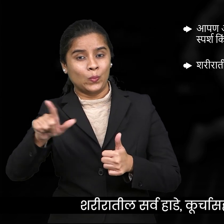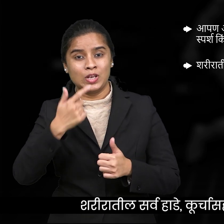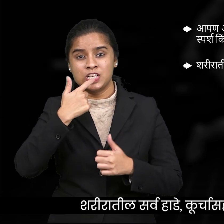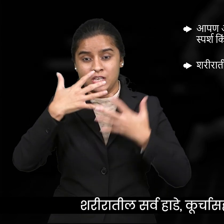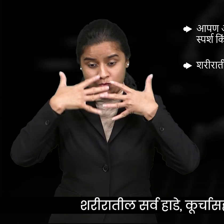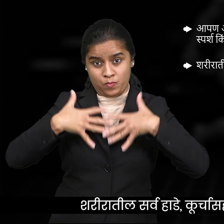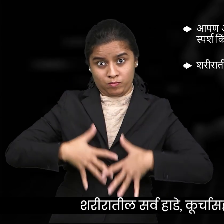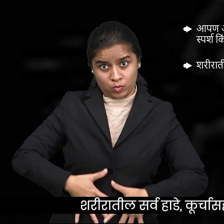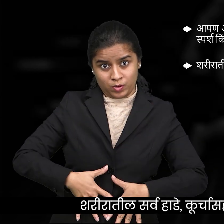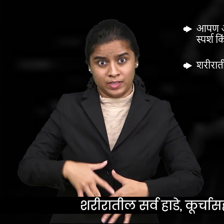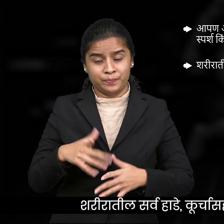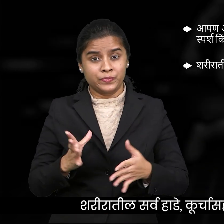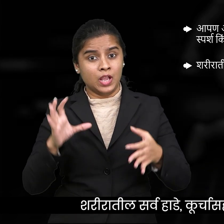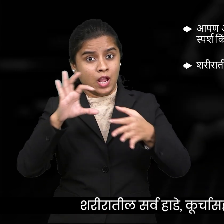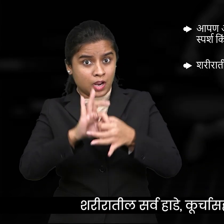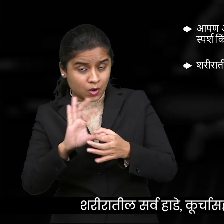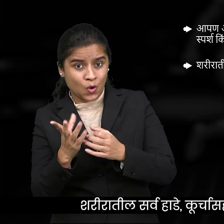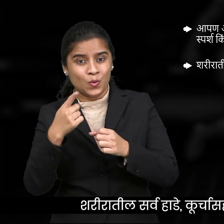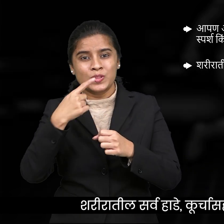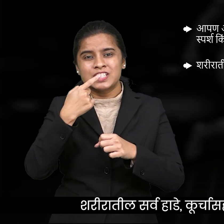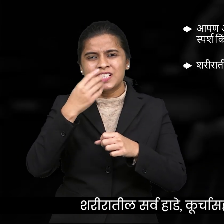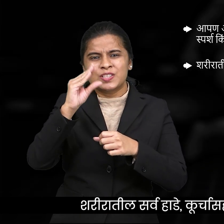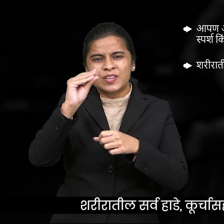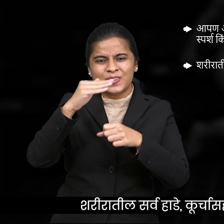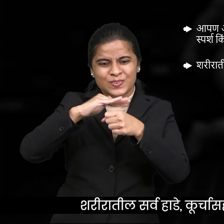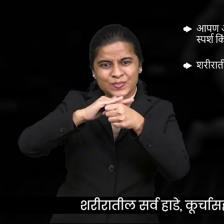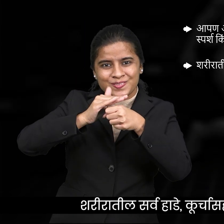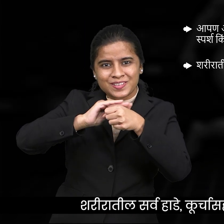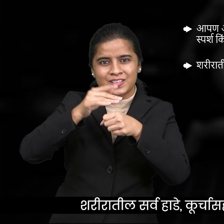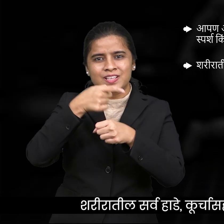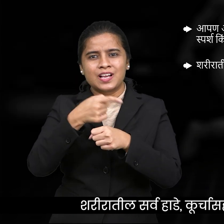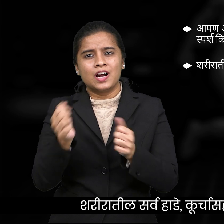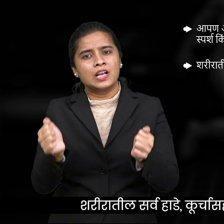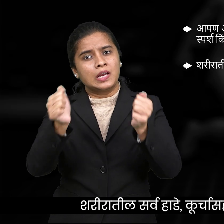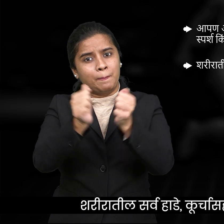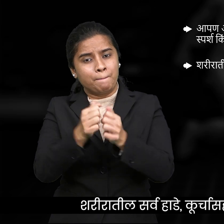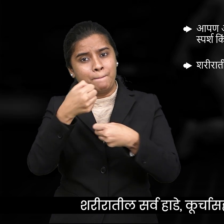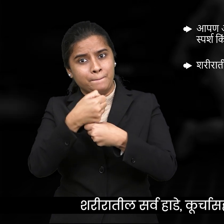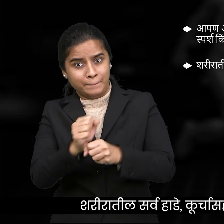शरीरातील सर्व हाडे कुरशासह एकत्रितपणे सांगाडा प्रणाली बनवतात.